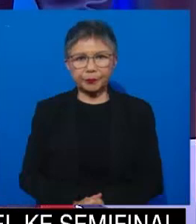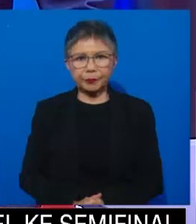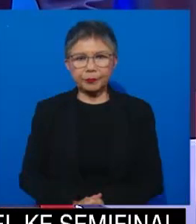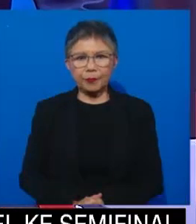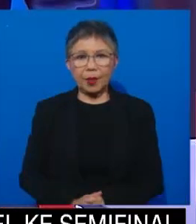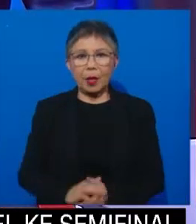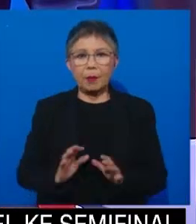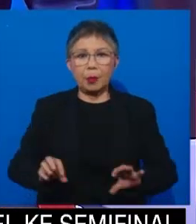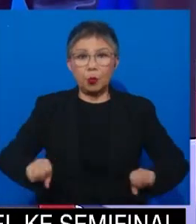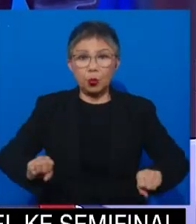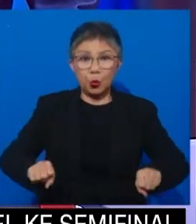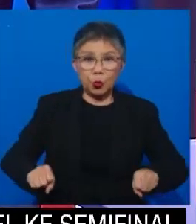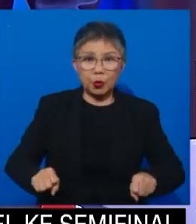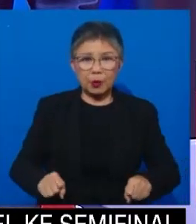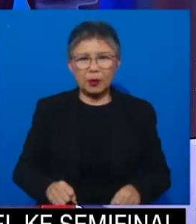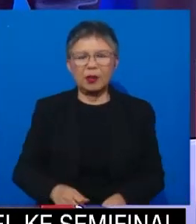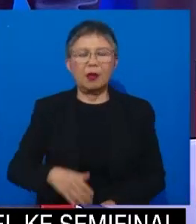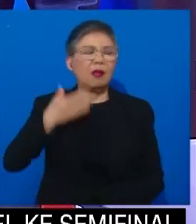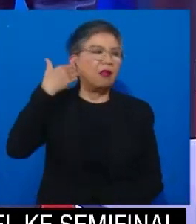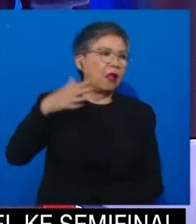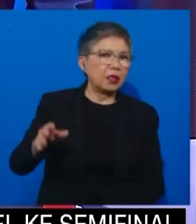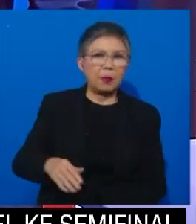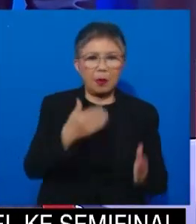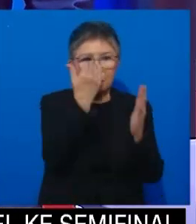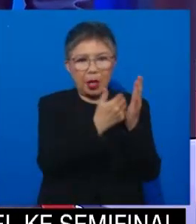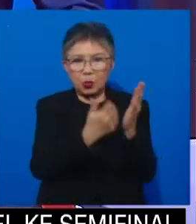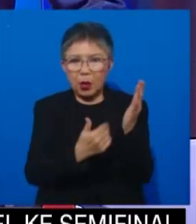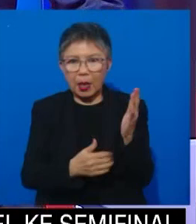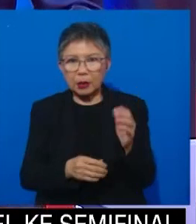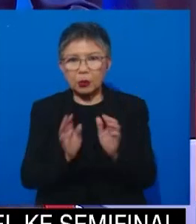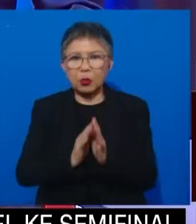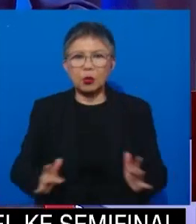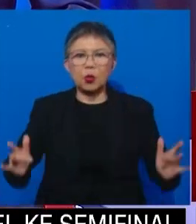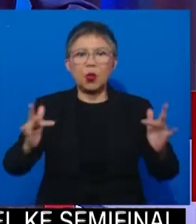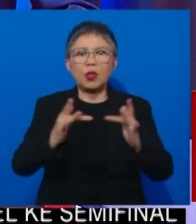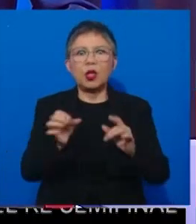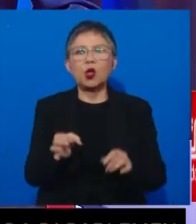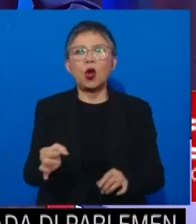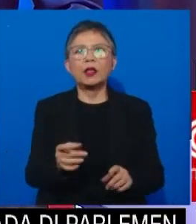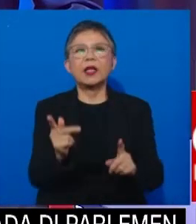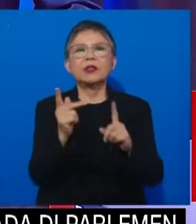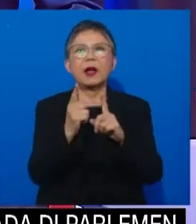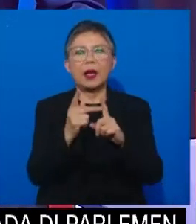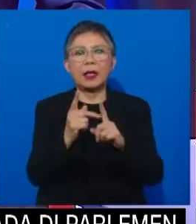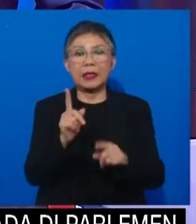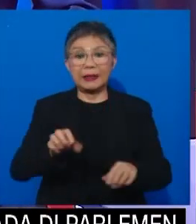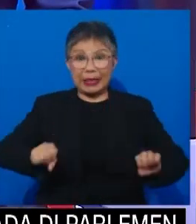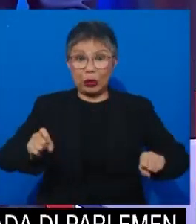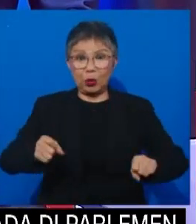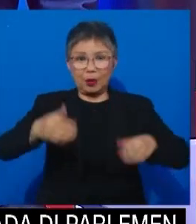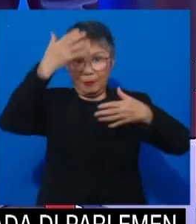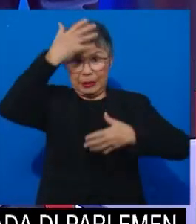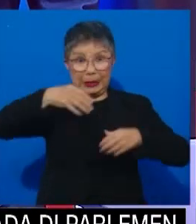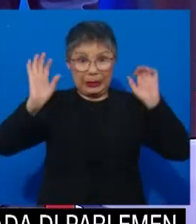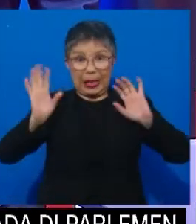Sejumlah aksi pengendara sepeda motor tidak taat peraturan terekam kamera warga dan menjadi viral. Di Semarang, Jawa Tengah, pengendara yang tidak menggunakan helm masuk ke